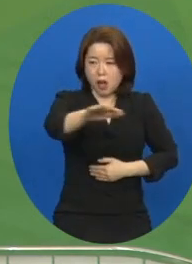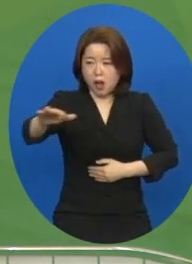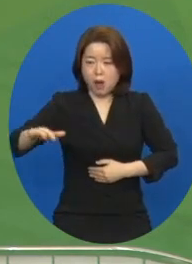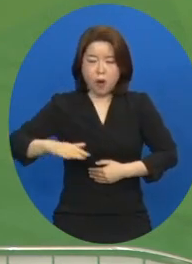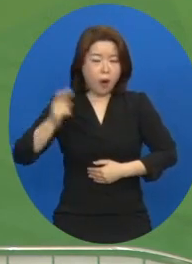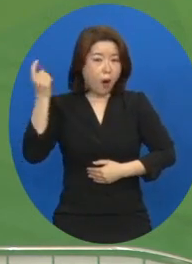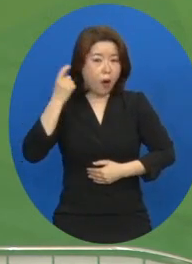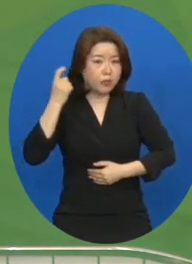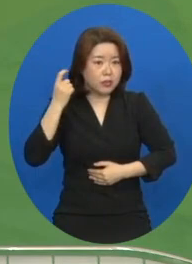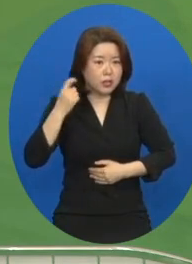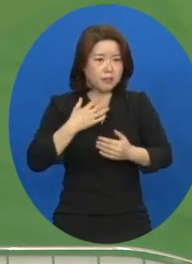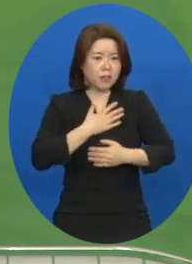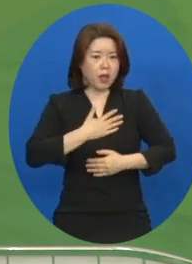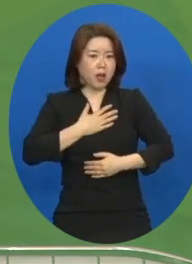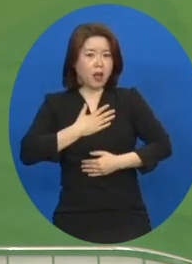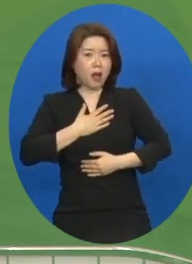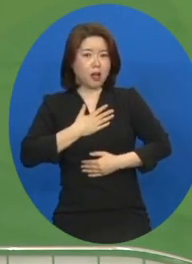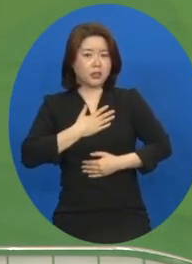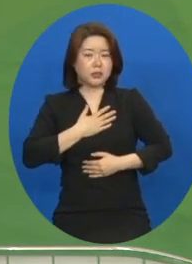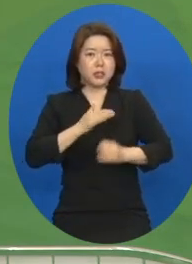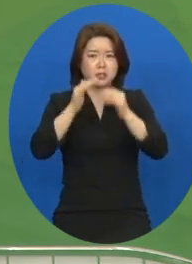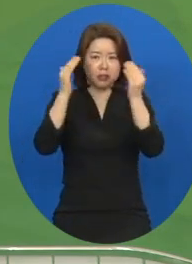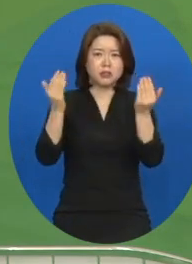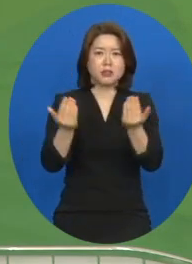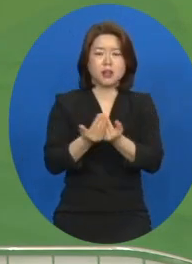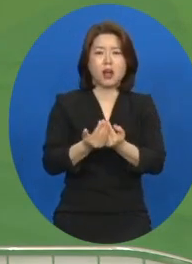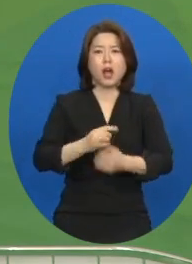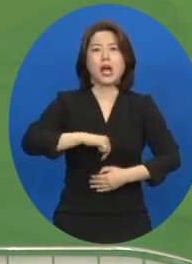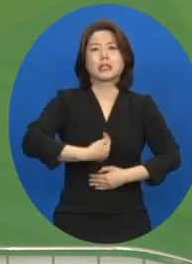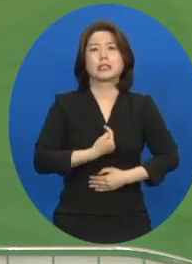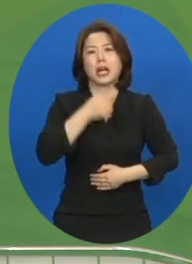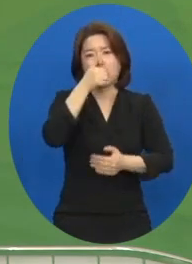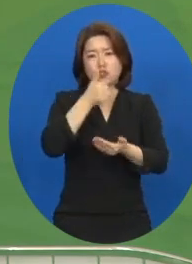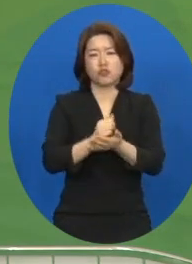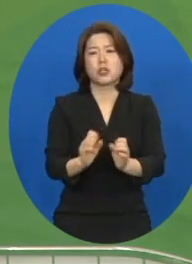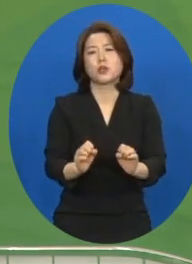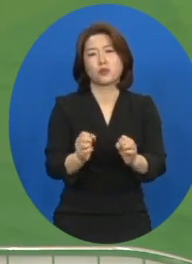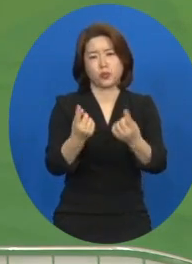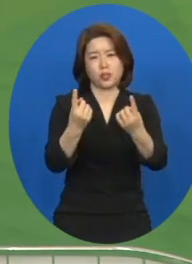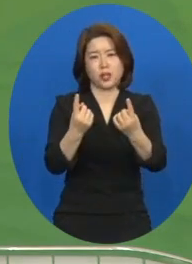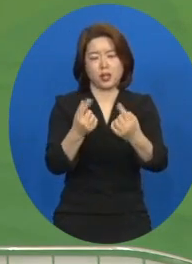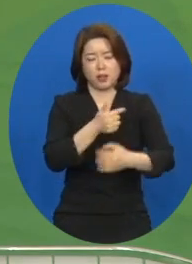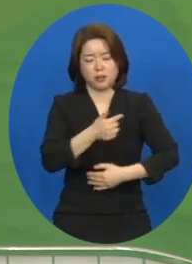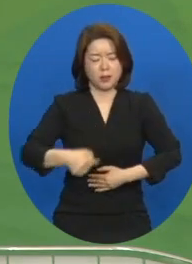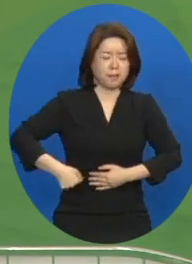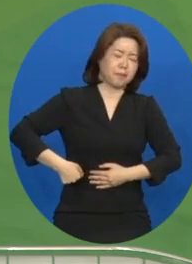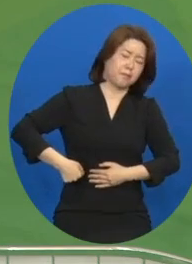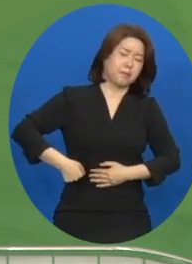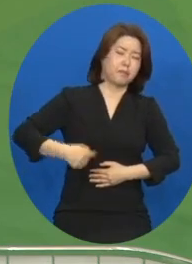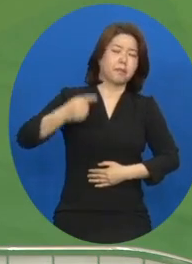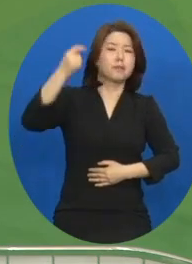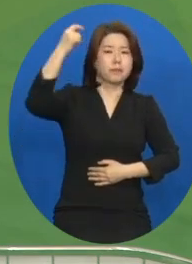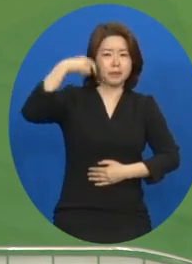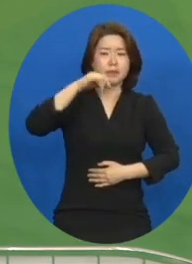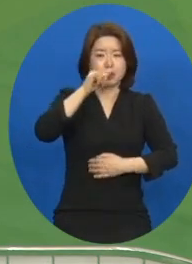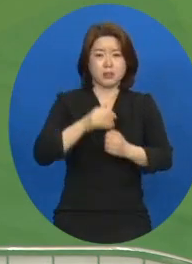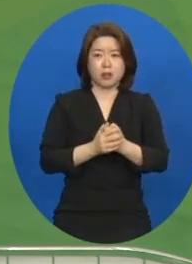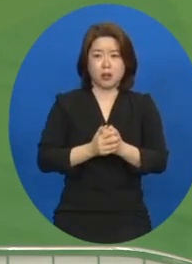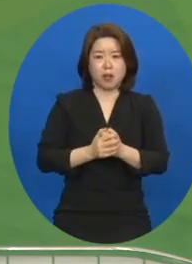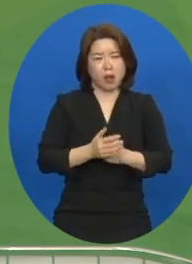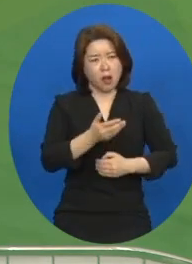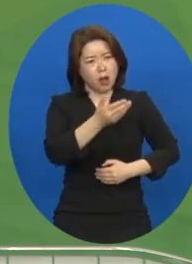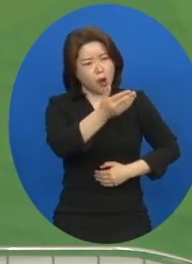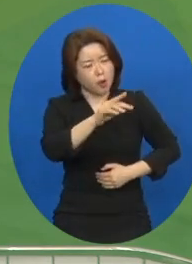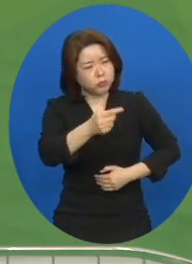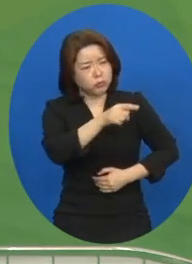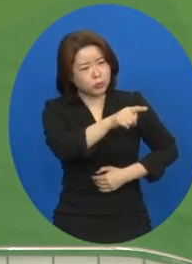듣는 교인들의 가슴이 다 자기 죄로 인하여 크게 찔림을 받았습니다.